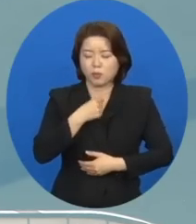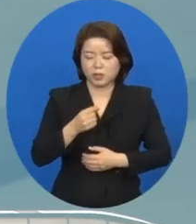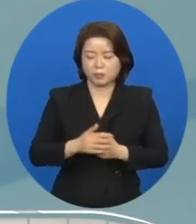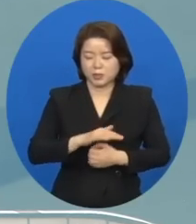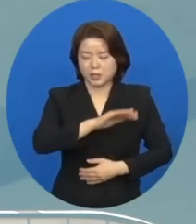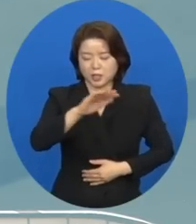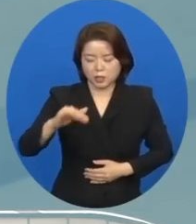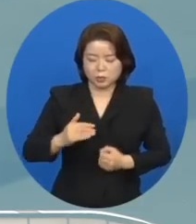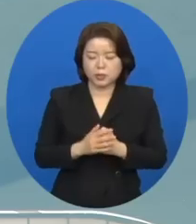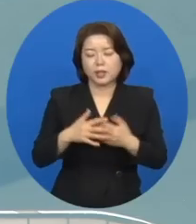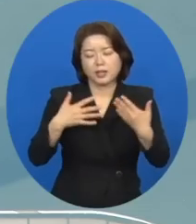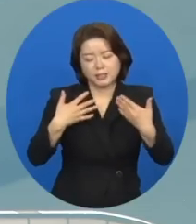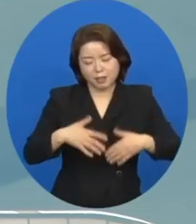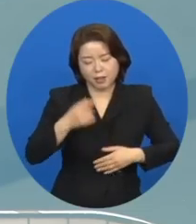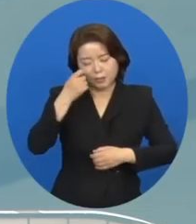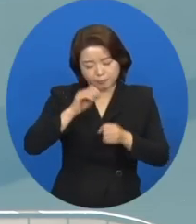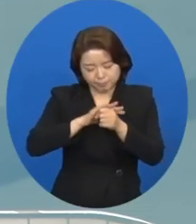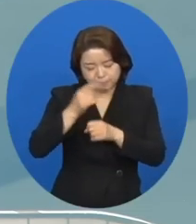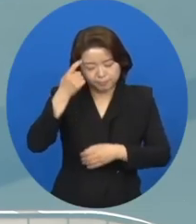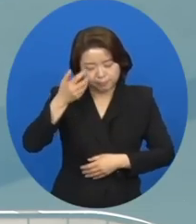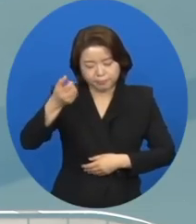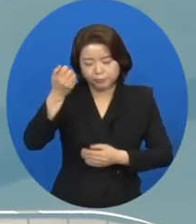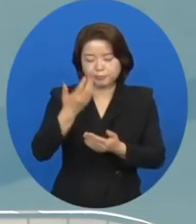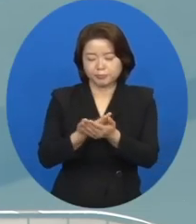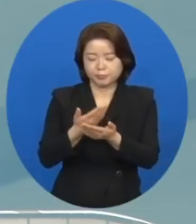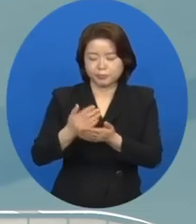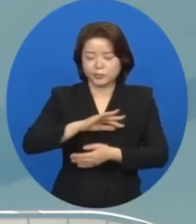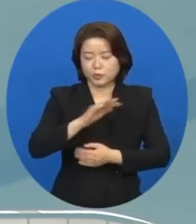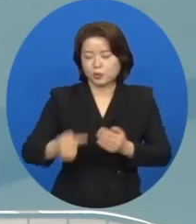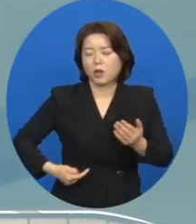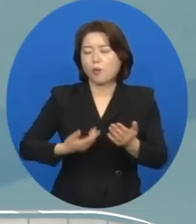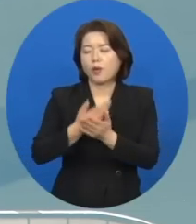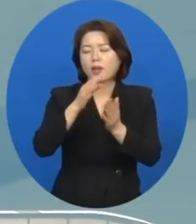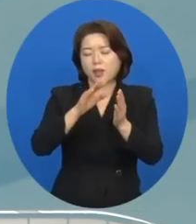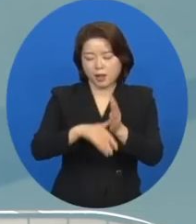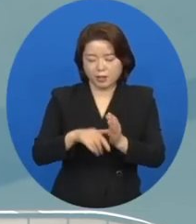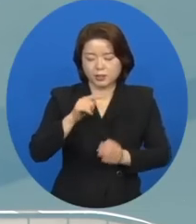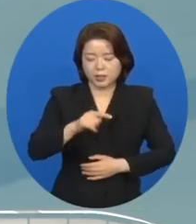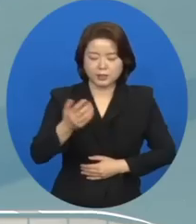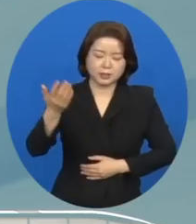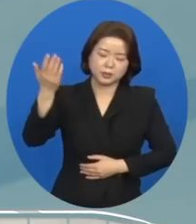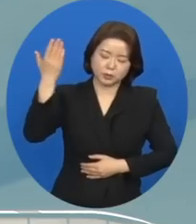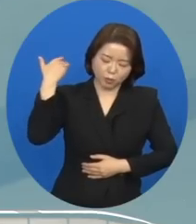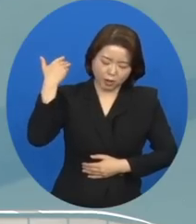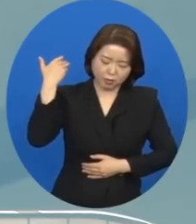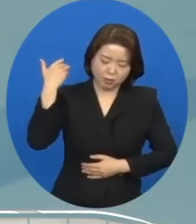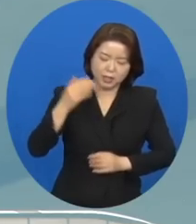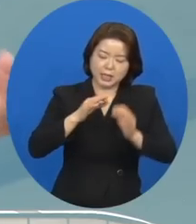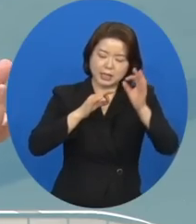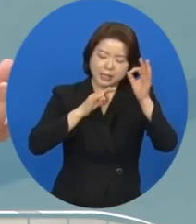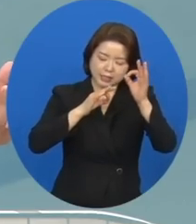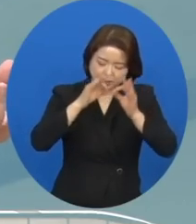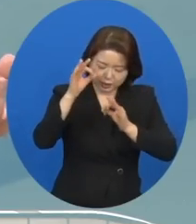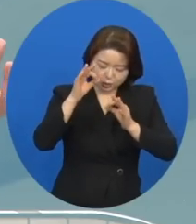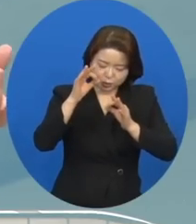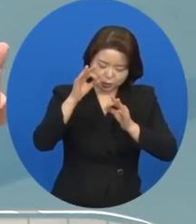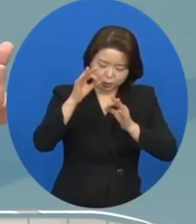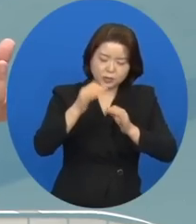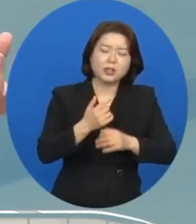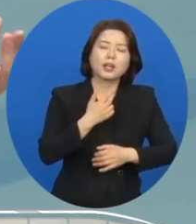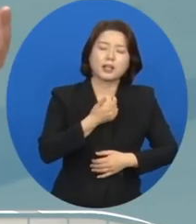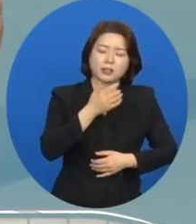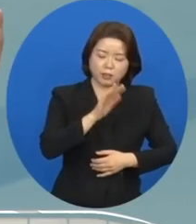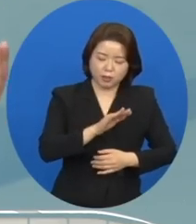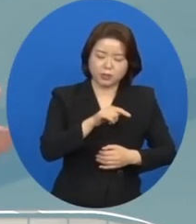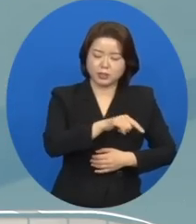우리의 연약함을 긍휼히 여겨주시옵시고 우리가 회개할 때에 우리의 그 과거에 정말 씻을 수 없었던 것만 같은 그